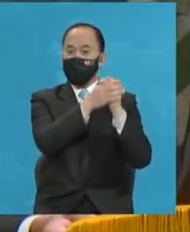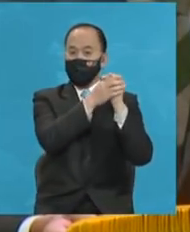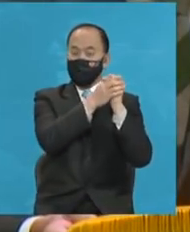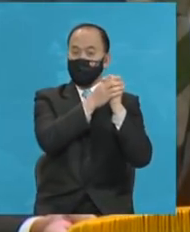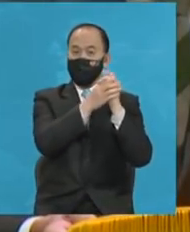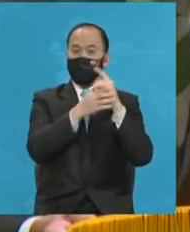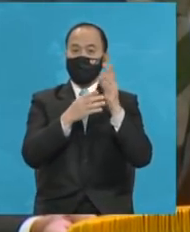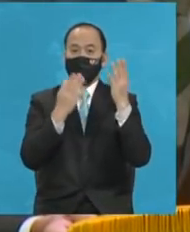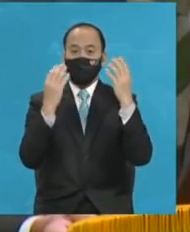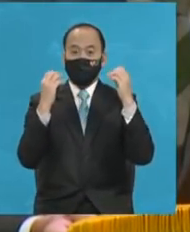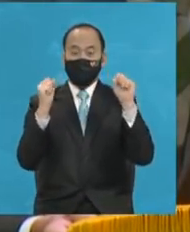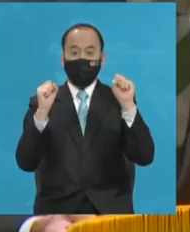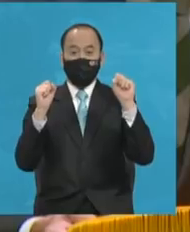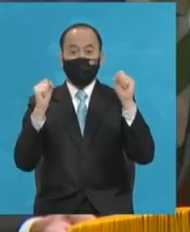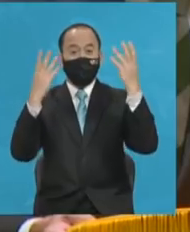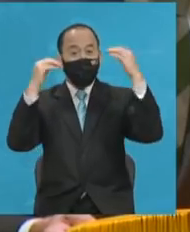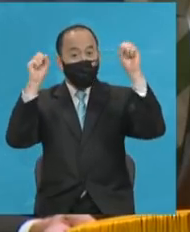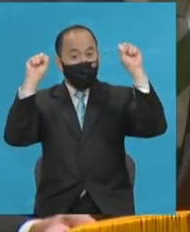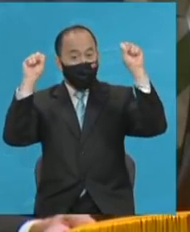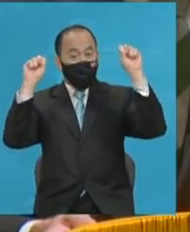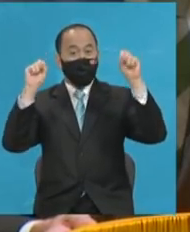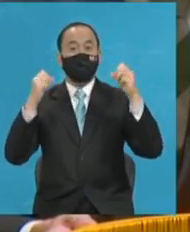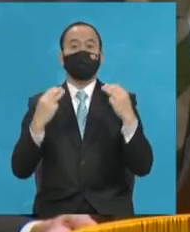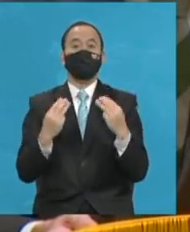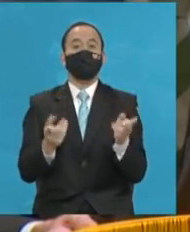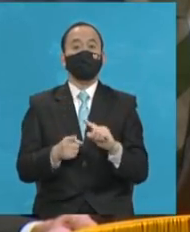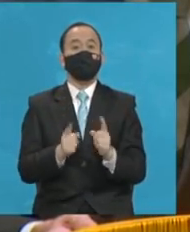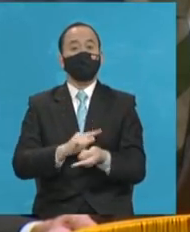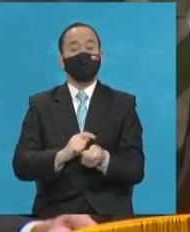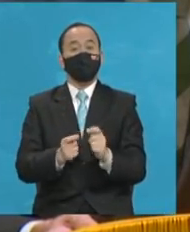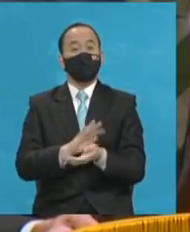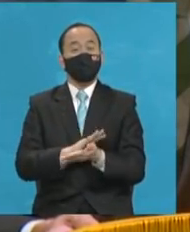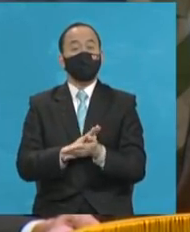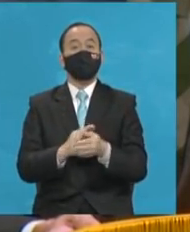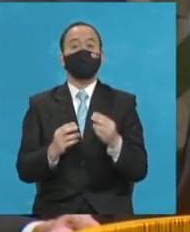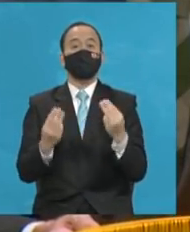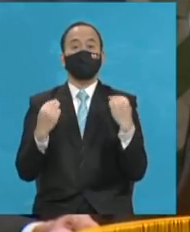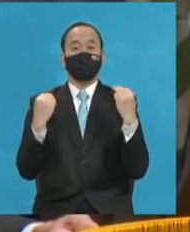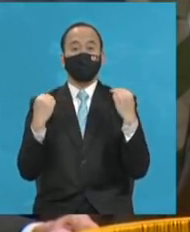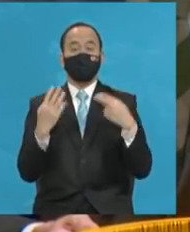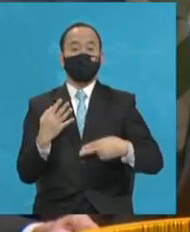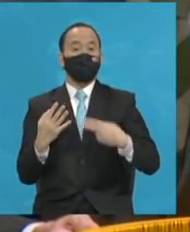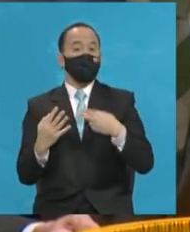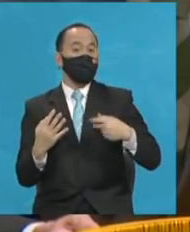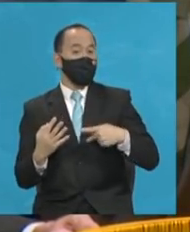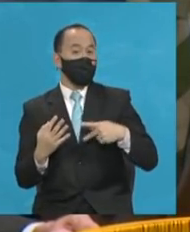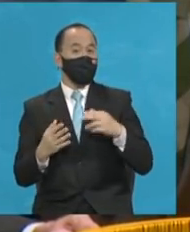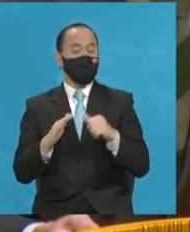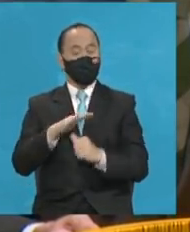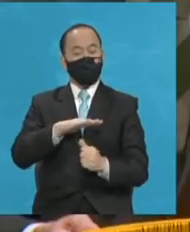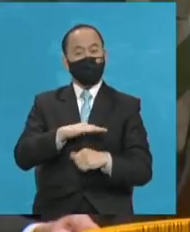Malaysia menjadi ahli Majlis hak-hak asasi manusia pertubuhan